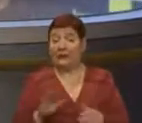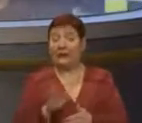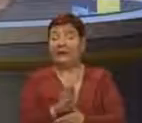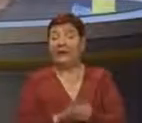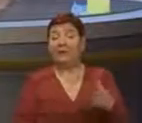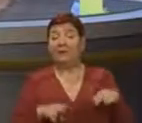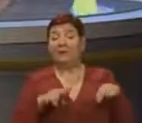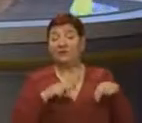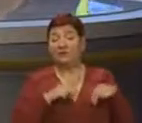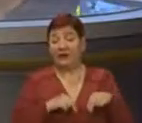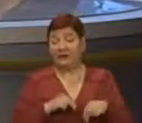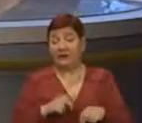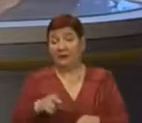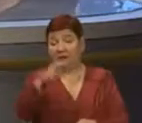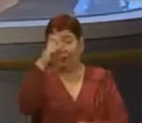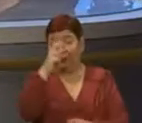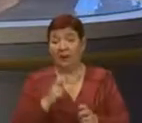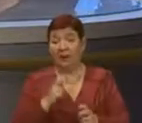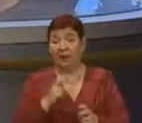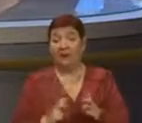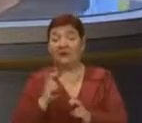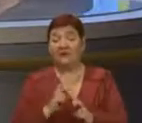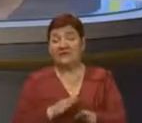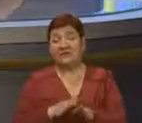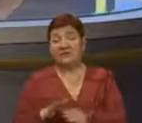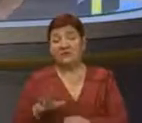далі працювати комунальним підприємствам і